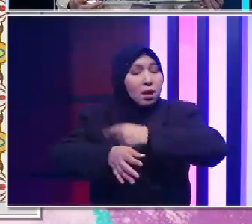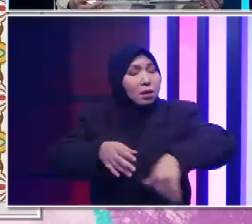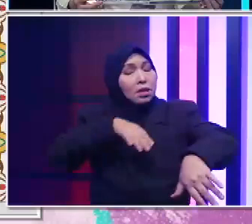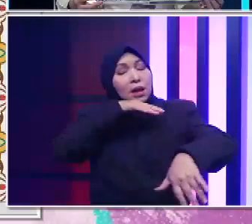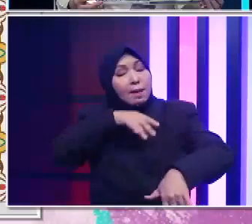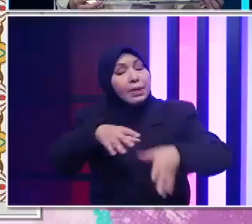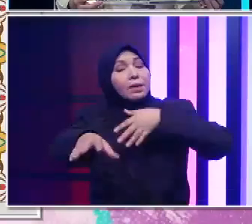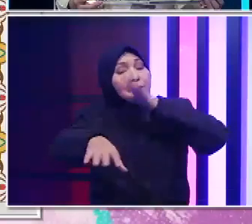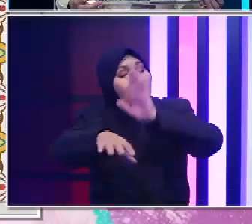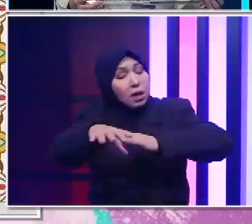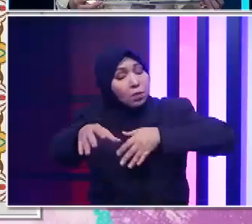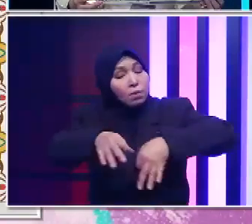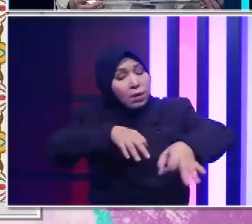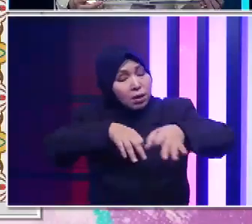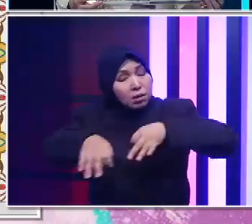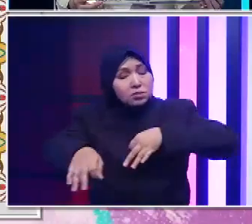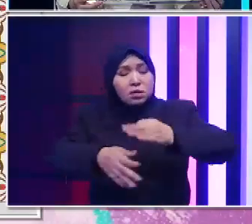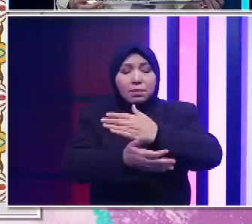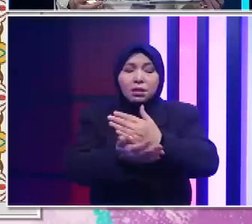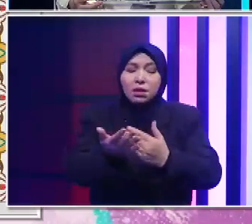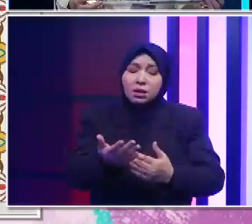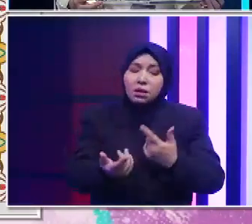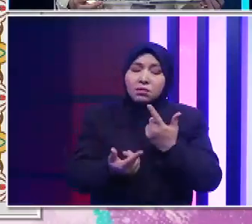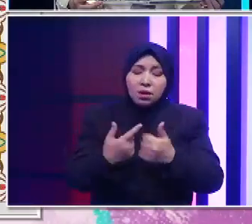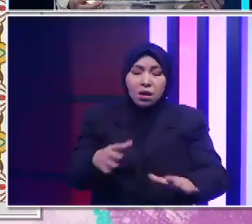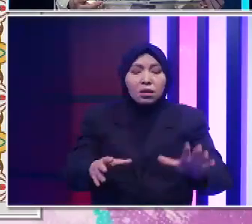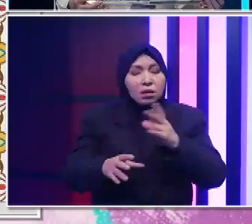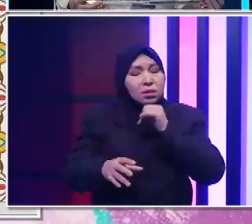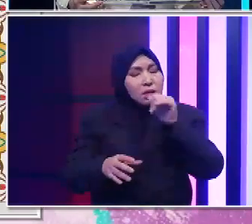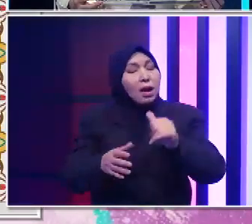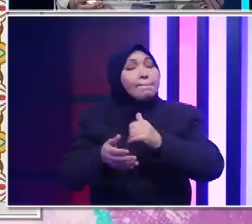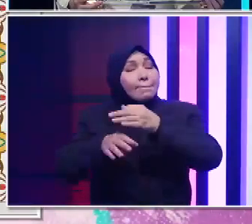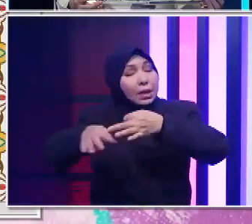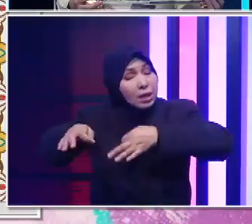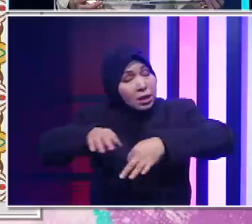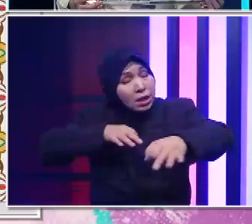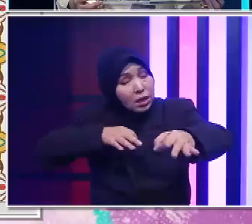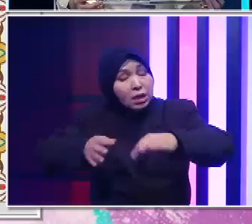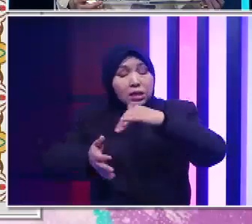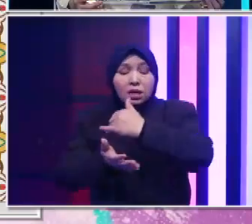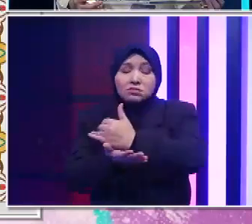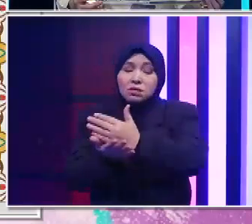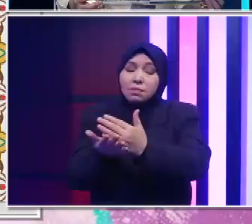seneng Nanda abihi khotman